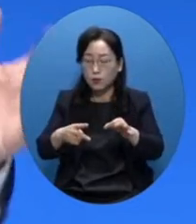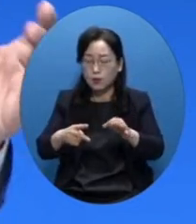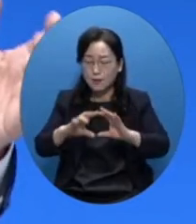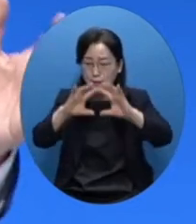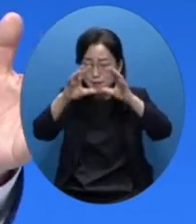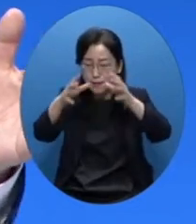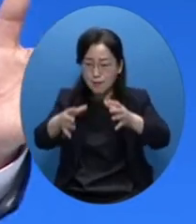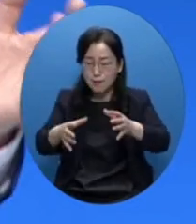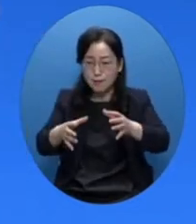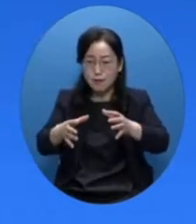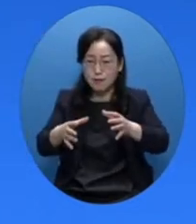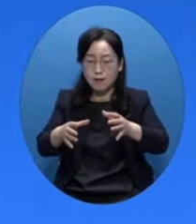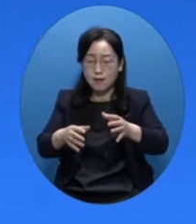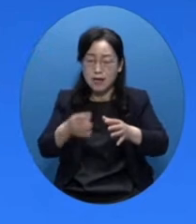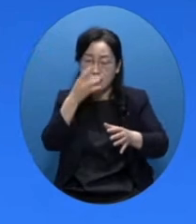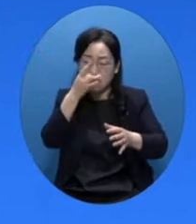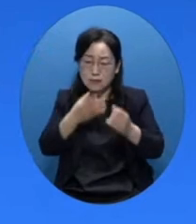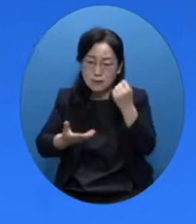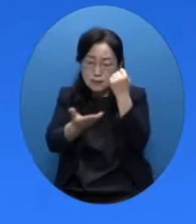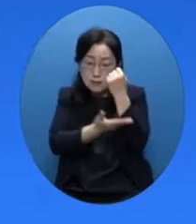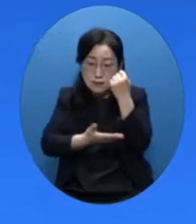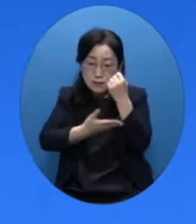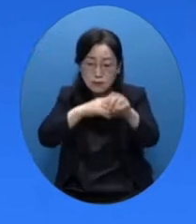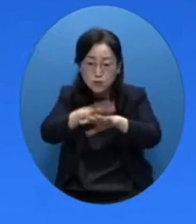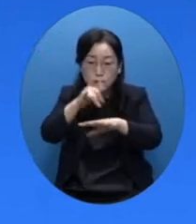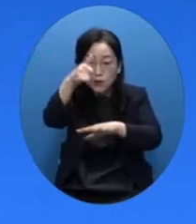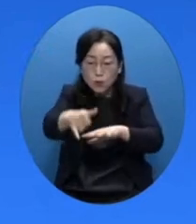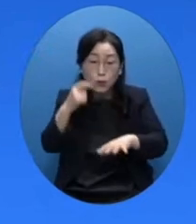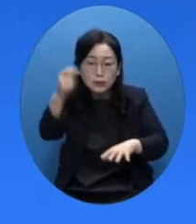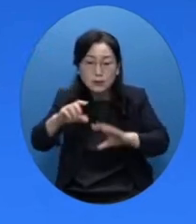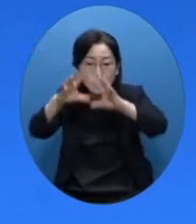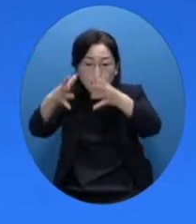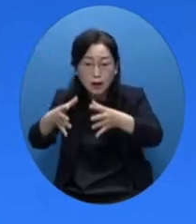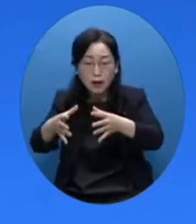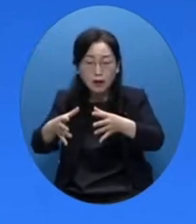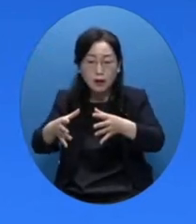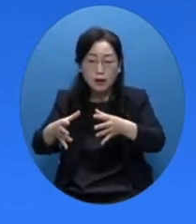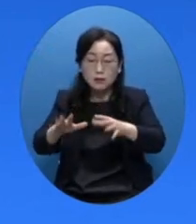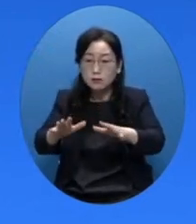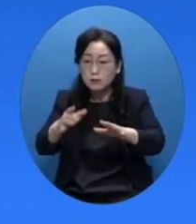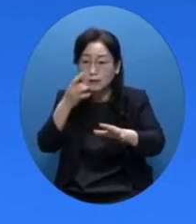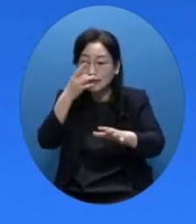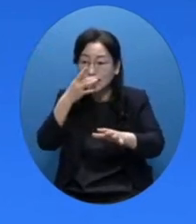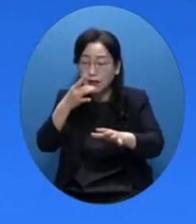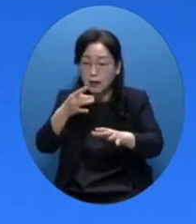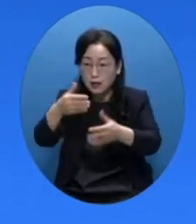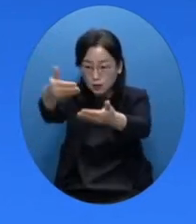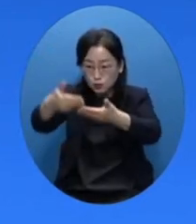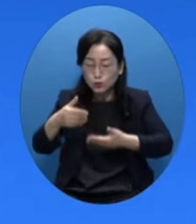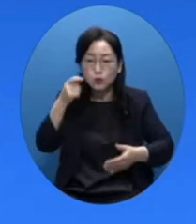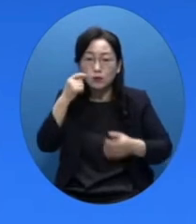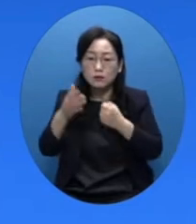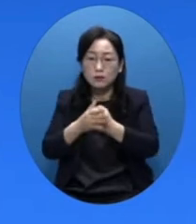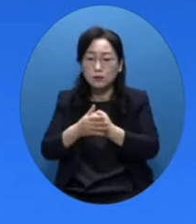지대 의 우크라이나의 신앙의 밖으로 나오지 않으니까 또 곡물가 b 팀이 삽니다 그래서